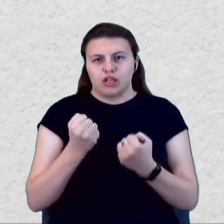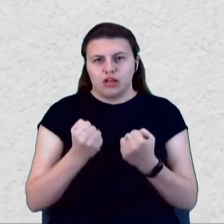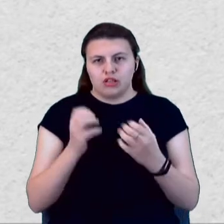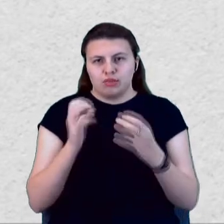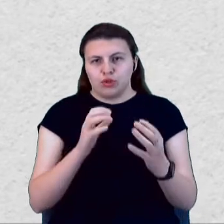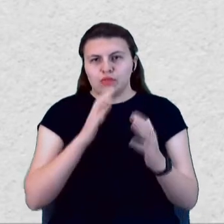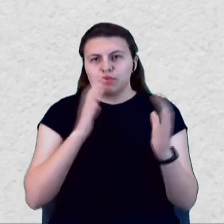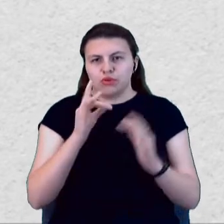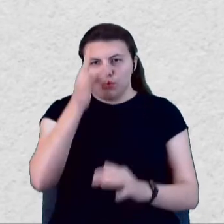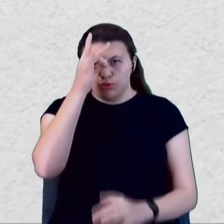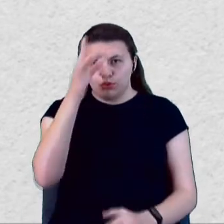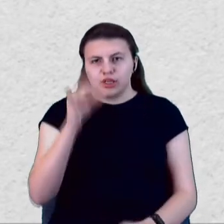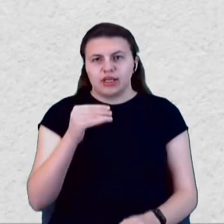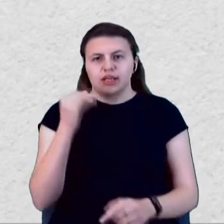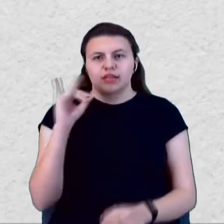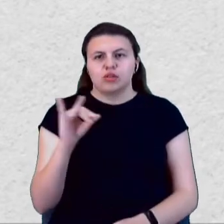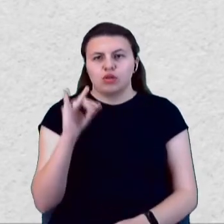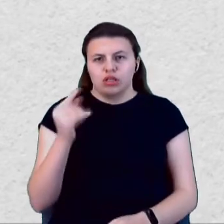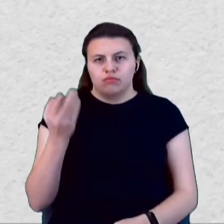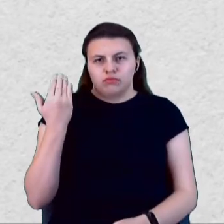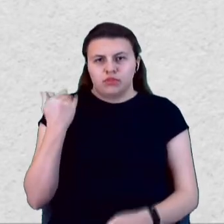та історичних традицій України та міста.